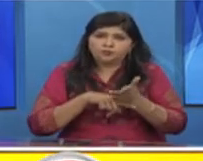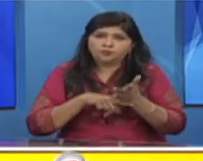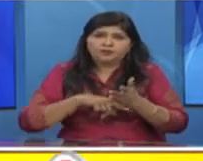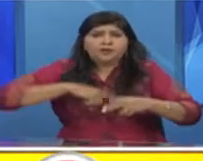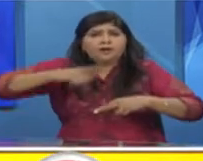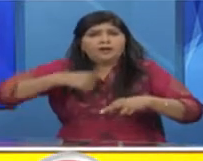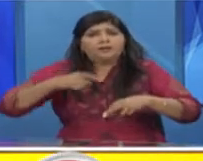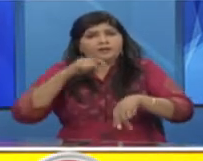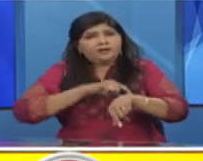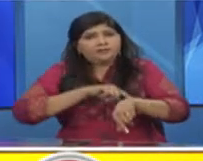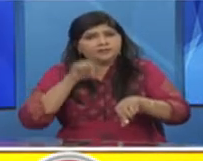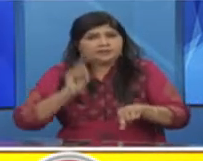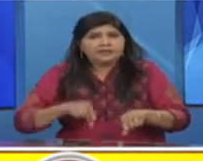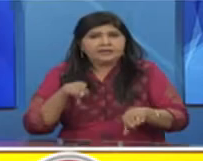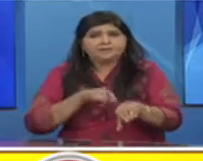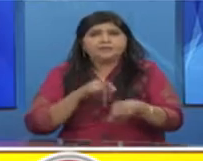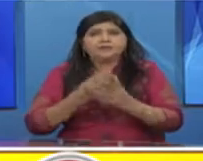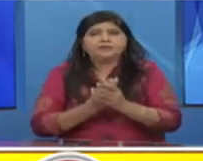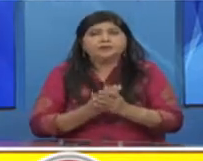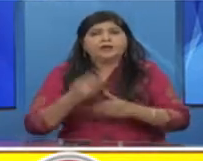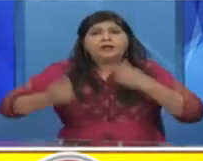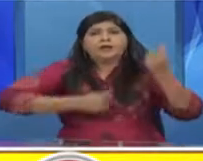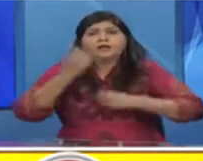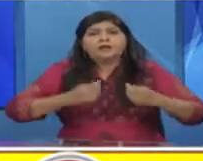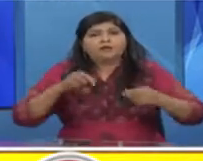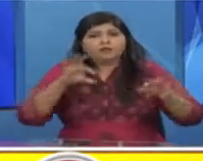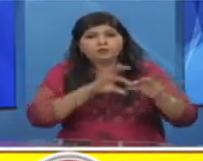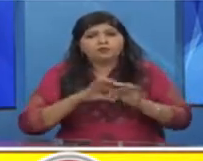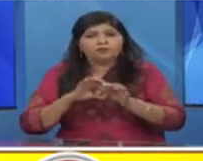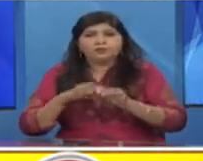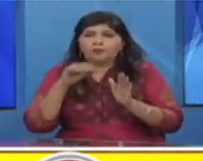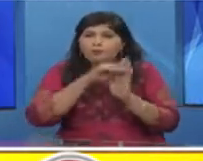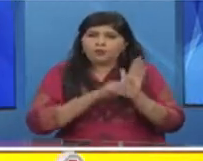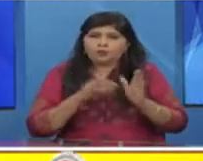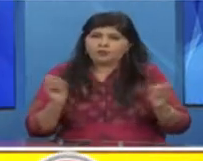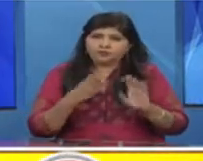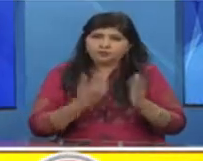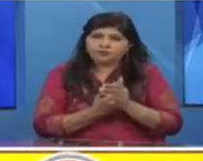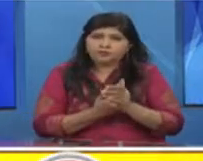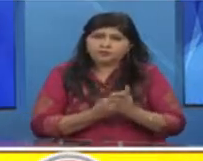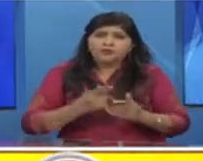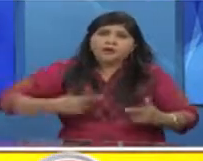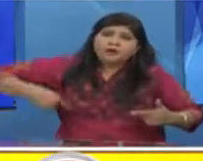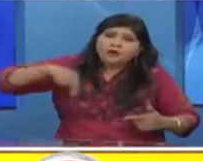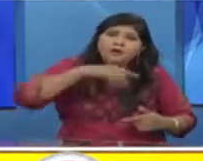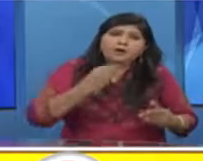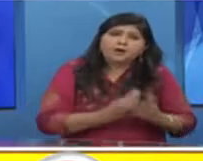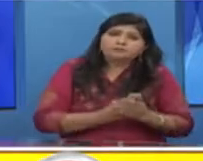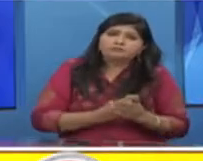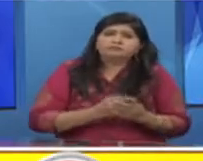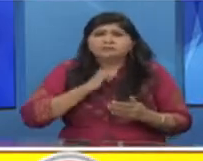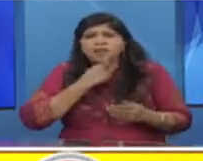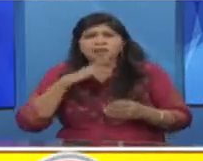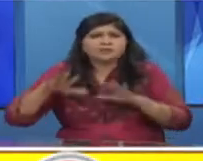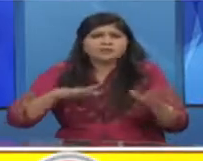हर बार की तरह रन फॉर यूनिटी का आयोजन भी किया जा रहा है। इसमें समाज के हर वर्ग के, हर तबके के